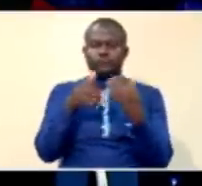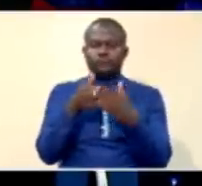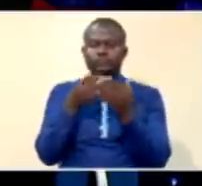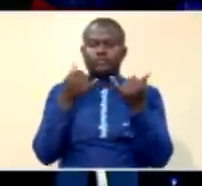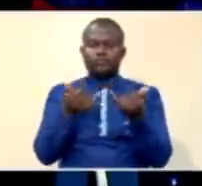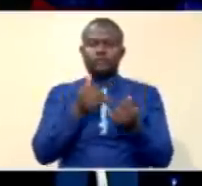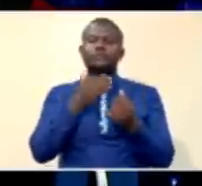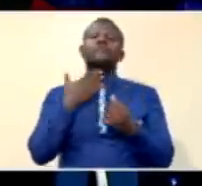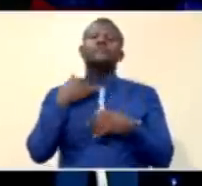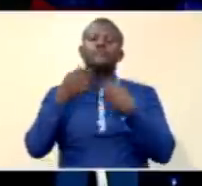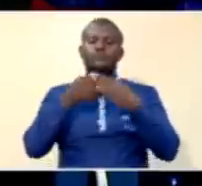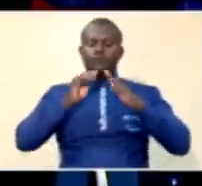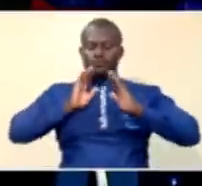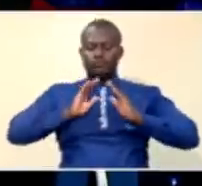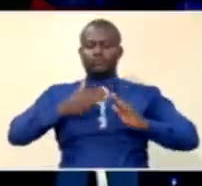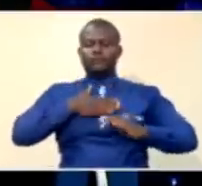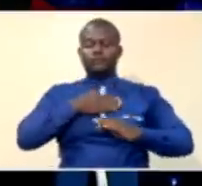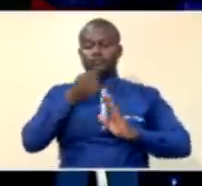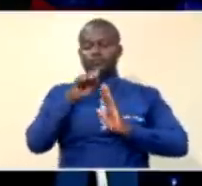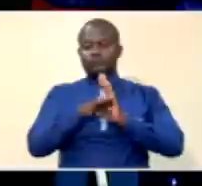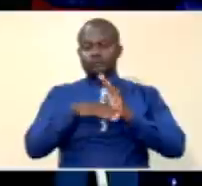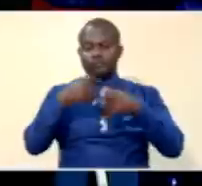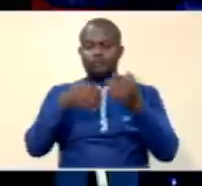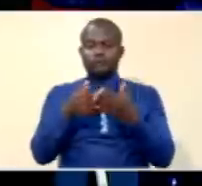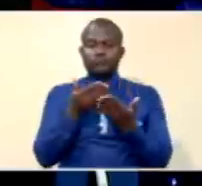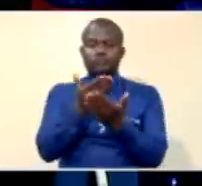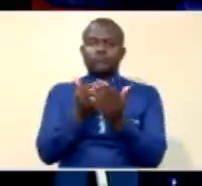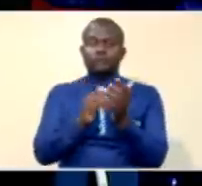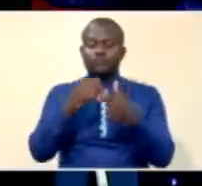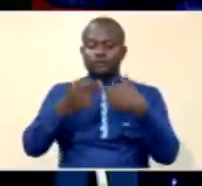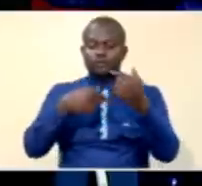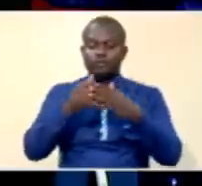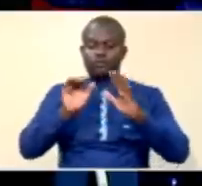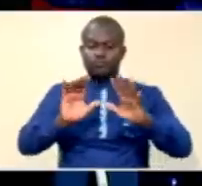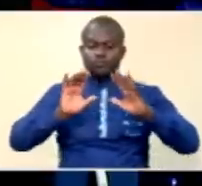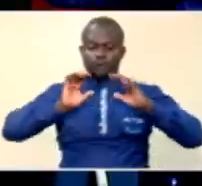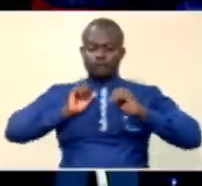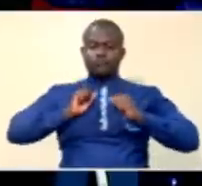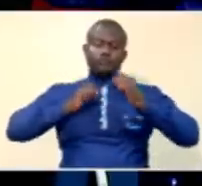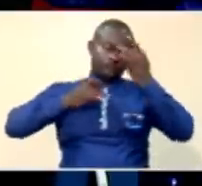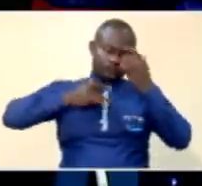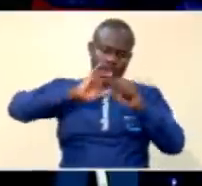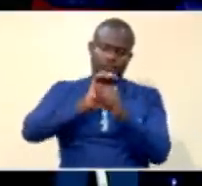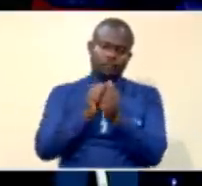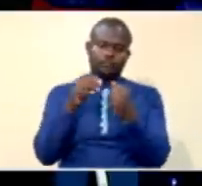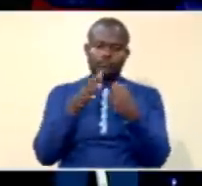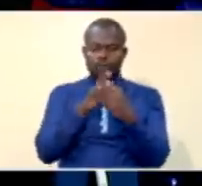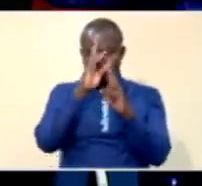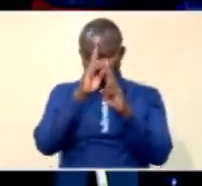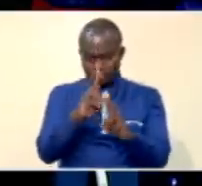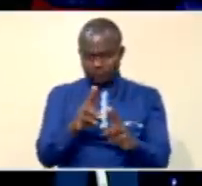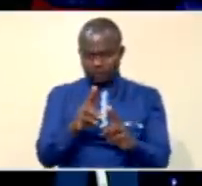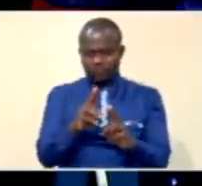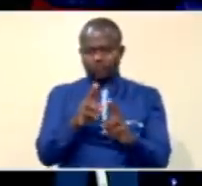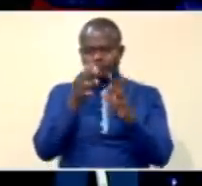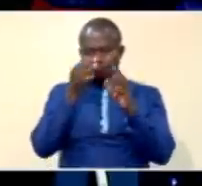Reka tubifurize gukomeza kugubwa neza n'izindi gahunda televiziyo Rwanda ikomeje kubagezaho, ari nako dukomeza kwirinda icyorezo cya COVID-19 twubahiriza